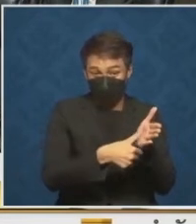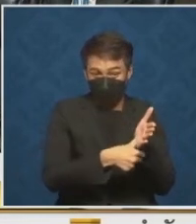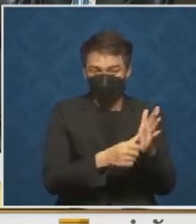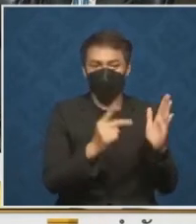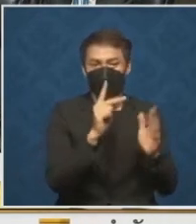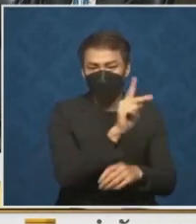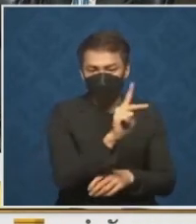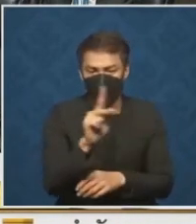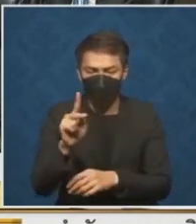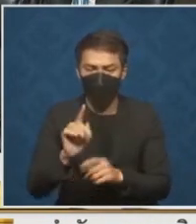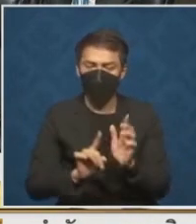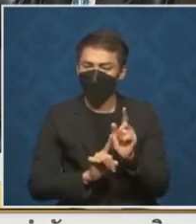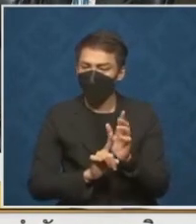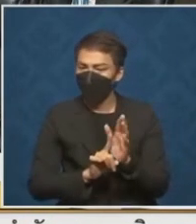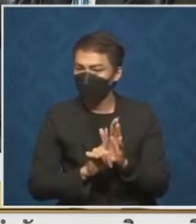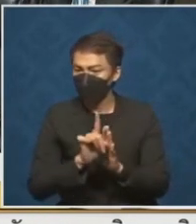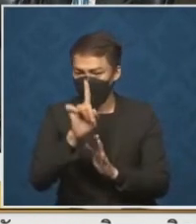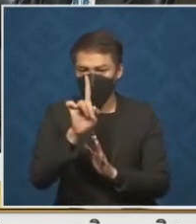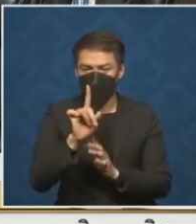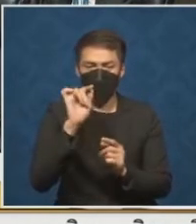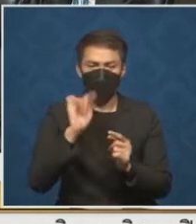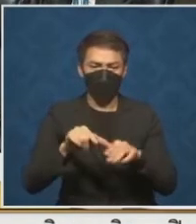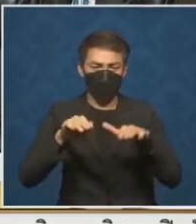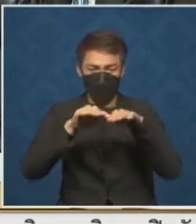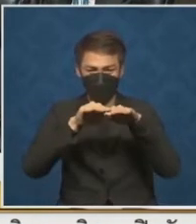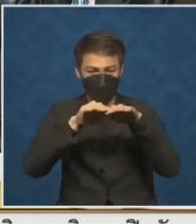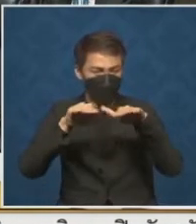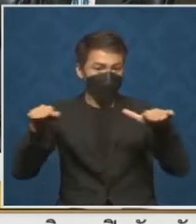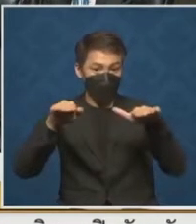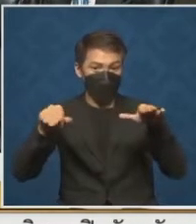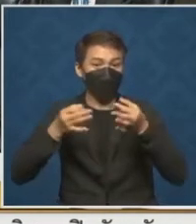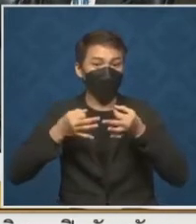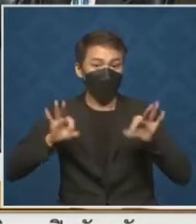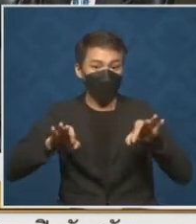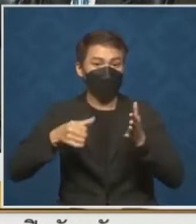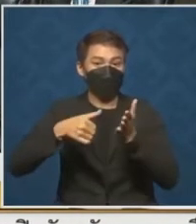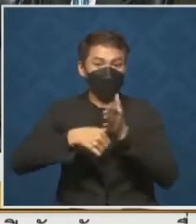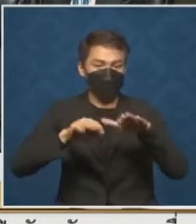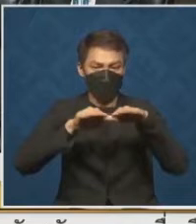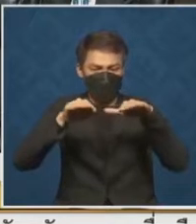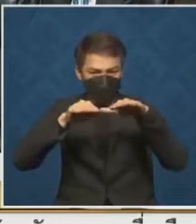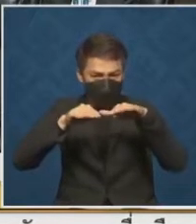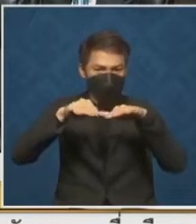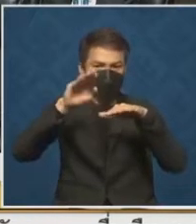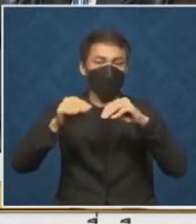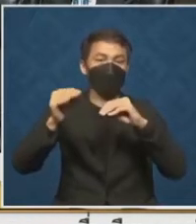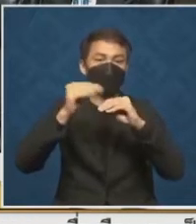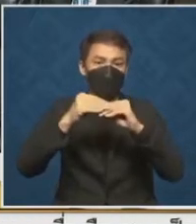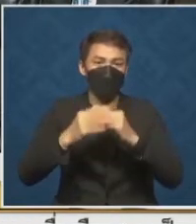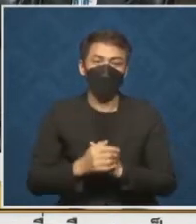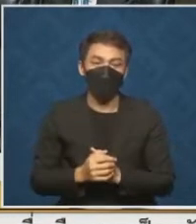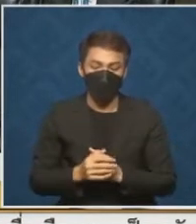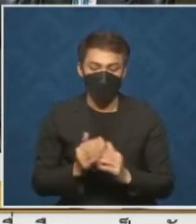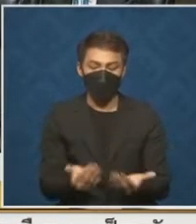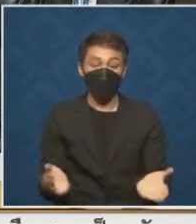ไปด่าหนี้สาธารณะในขณะที่หนี้ครัวเรือนของประชาชนและอัตราการ